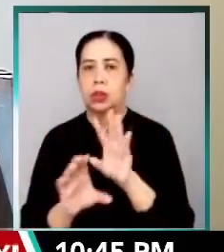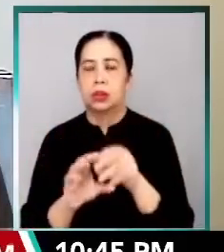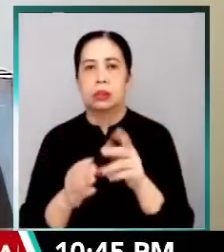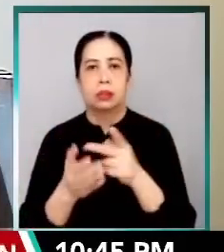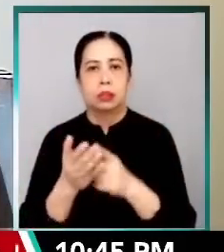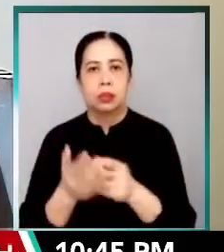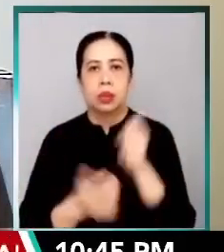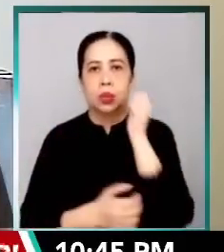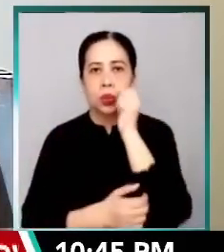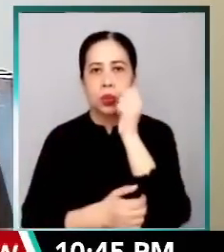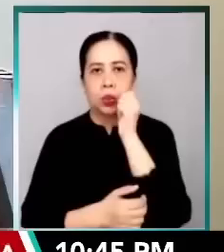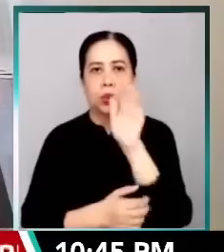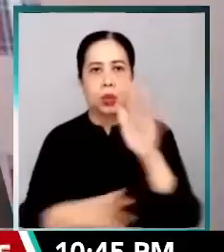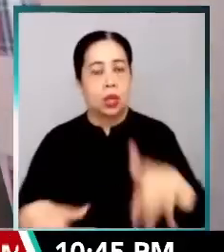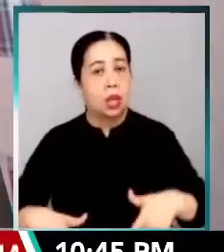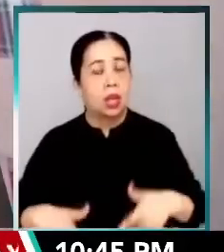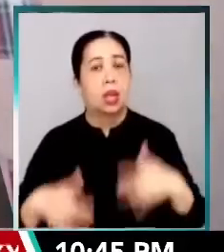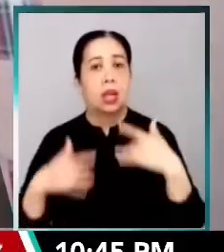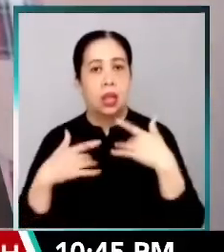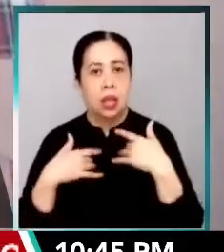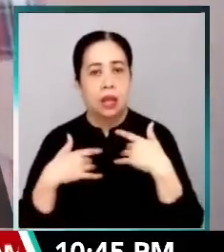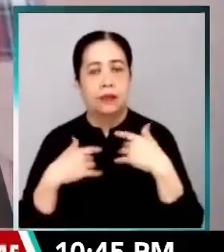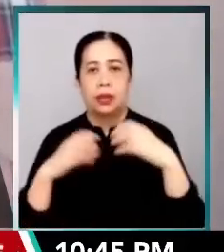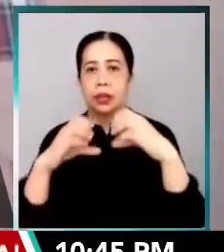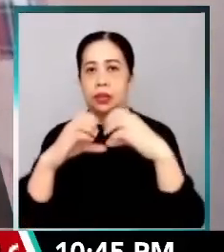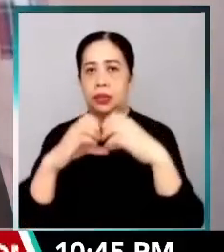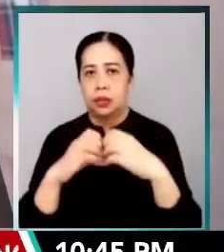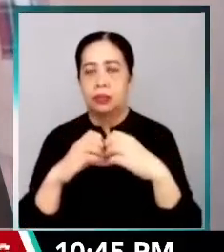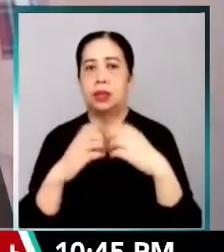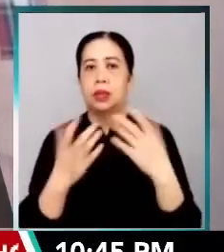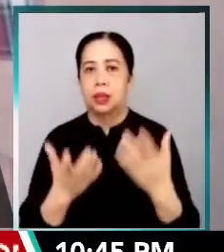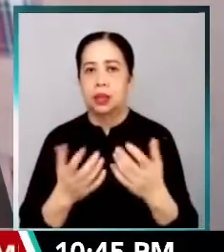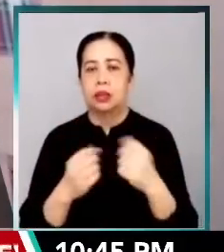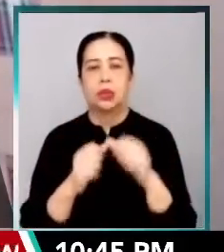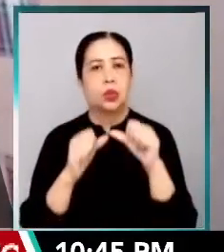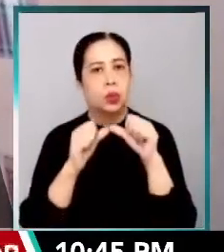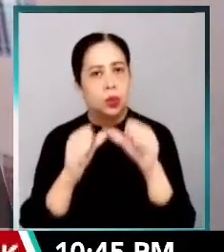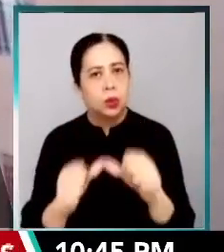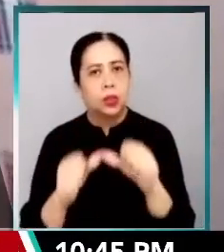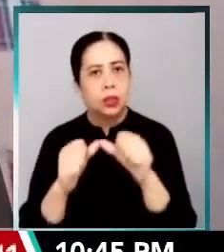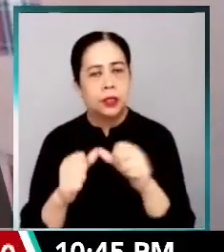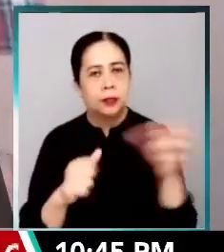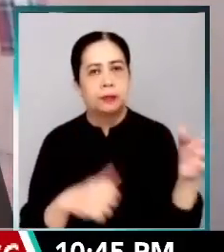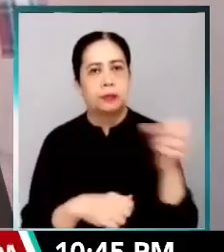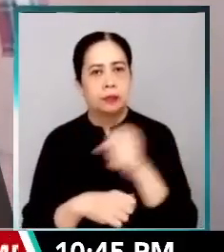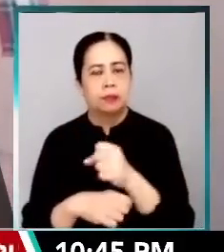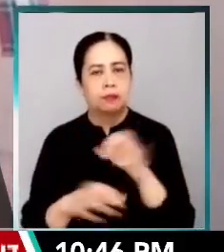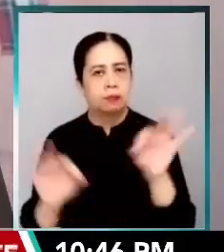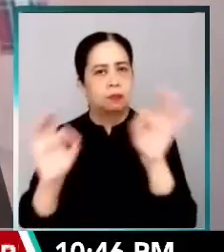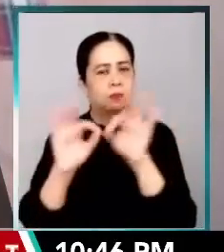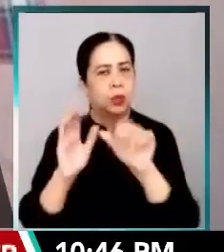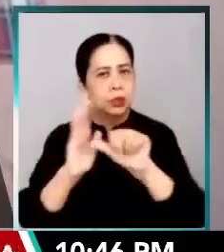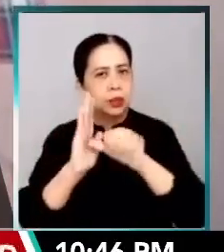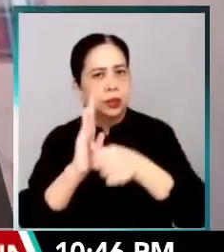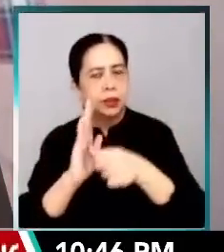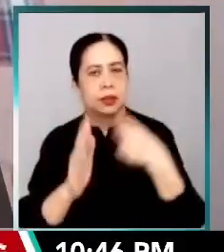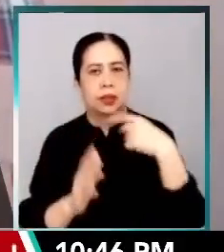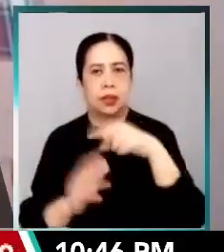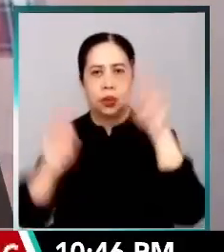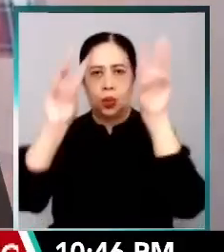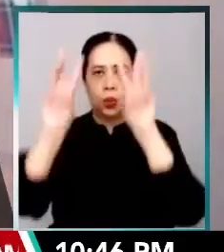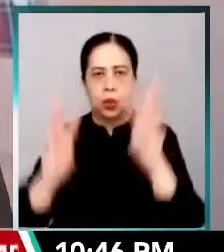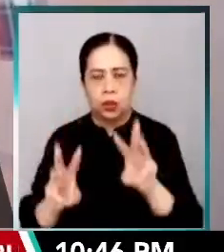lives, GMA Network continues to put premium on our weather news